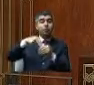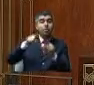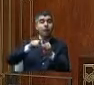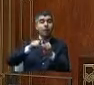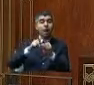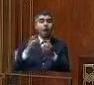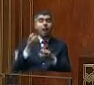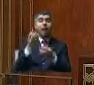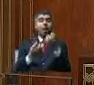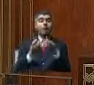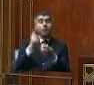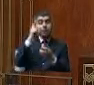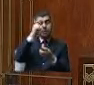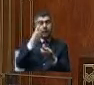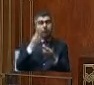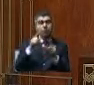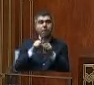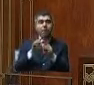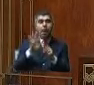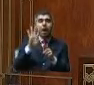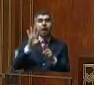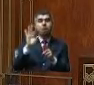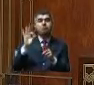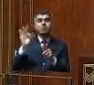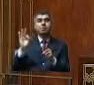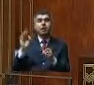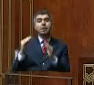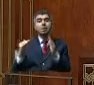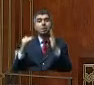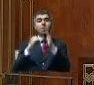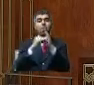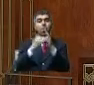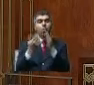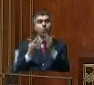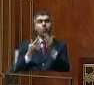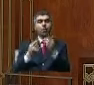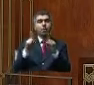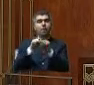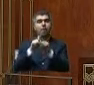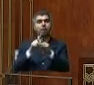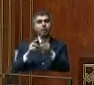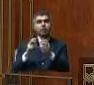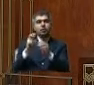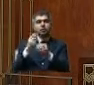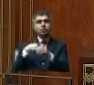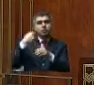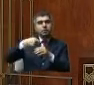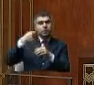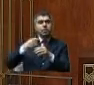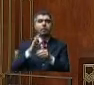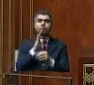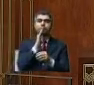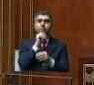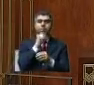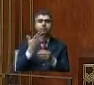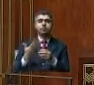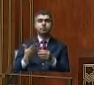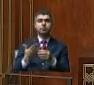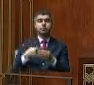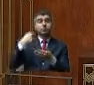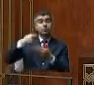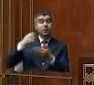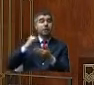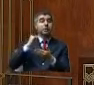كيحرقهم، لانه كيتسالوا 500 مليون وزياده ديال الاموال الدوله وما كاينش اللي يخلصهم